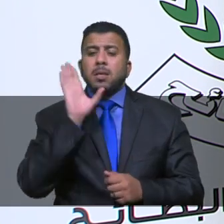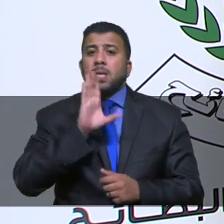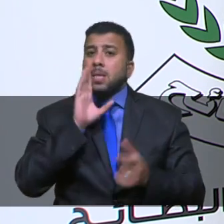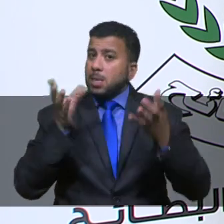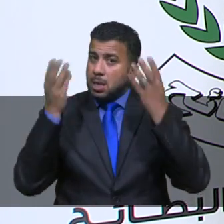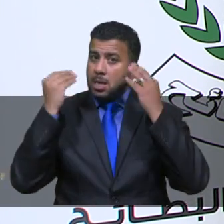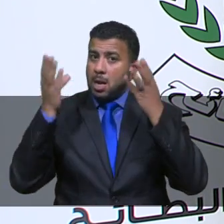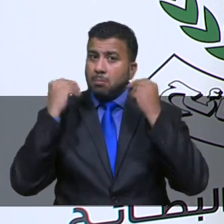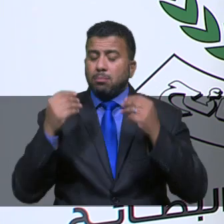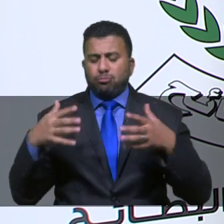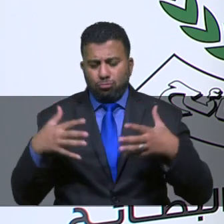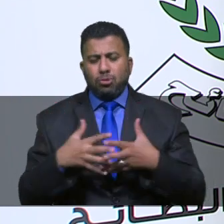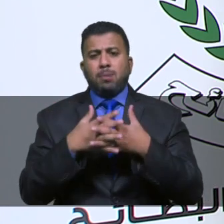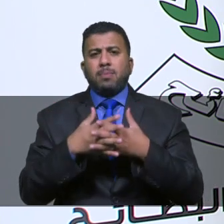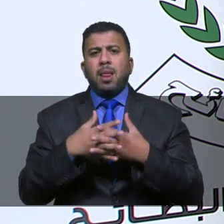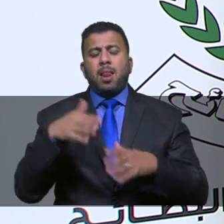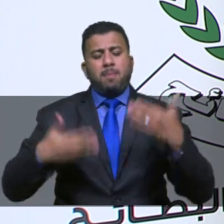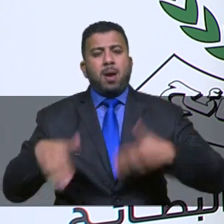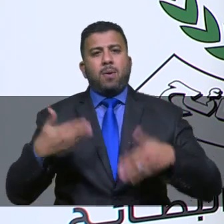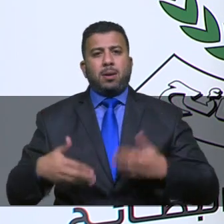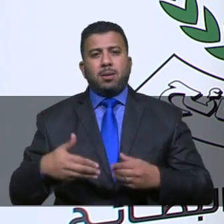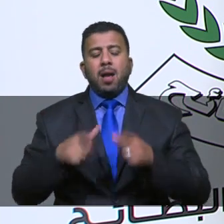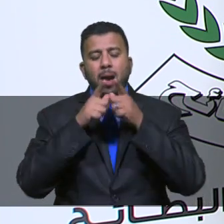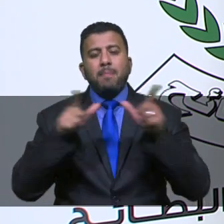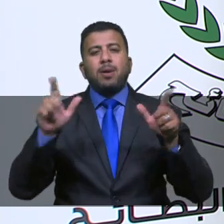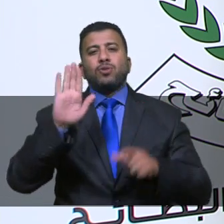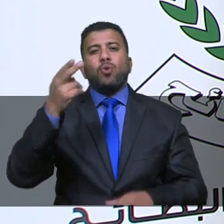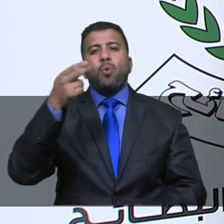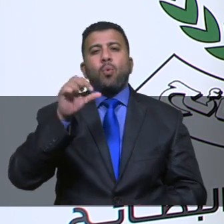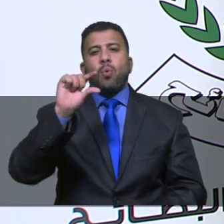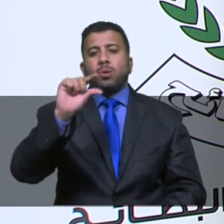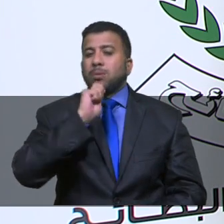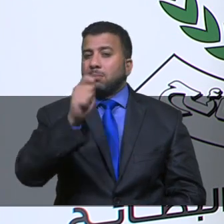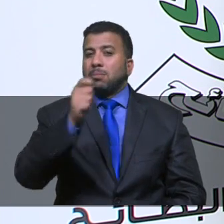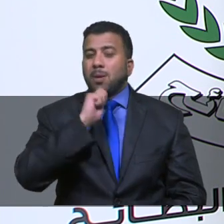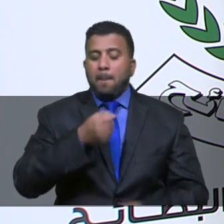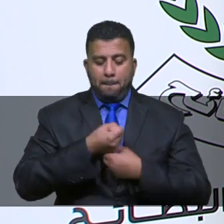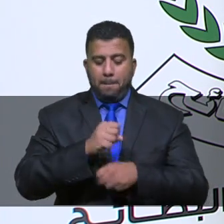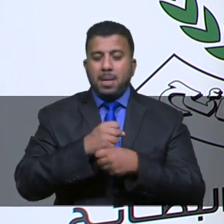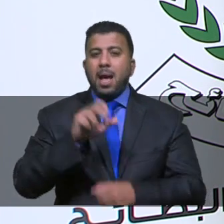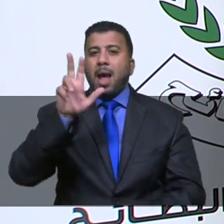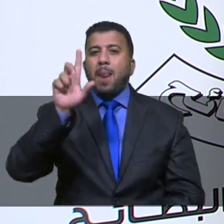تعليمية دامجة لذوي الإعاقة. لأخبار الدار سعود الكتبي من بلدية منطقة البطائح.